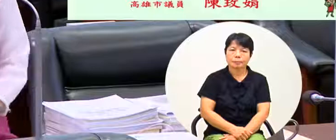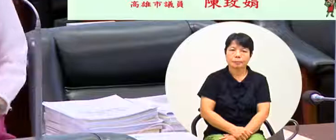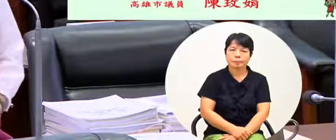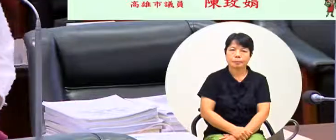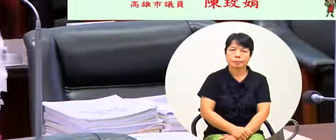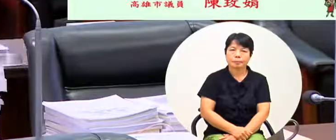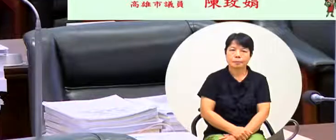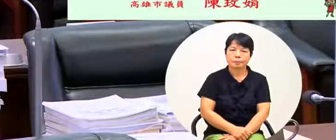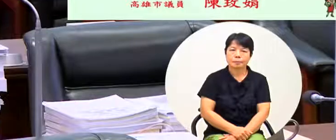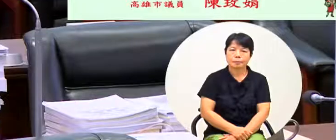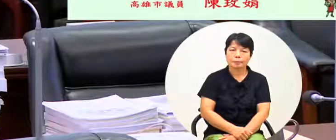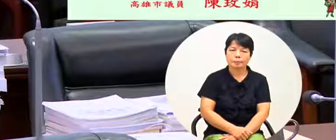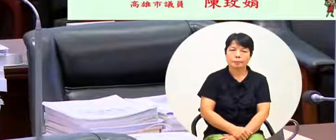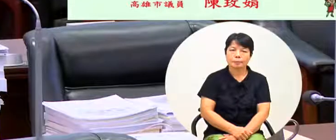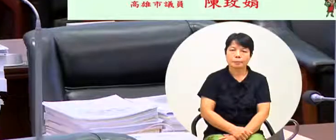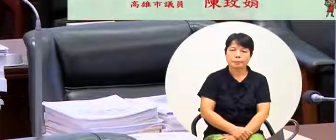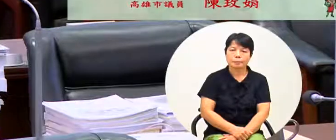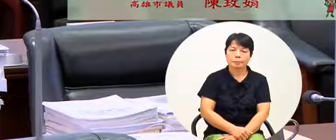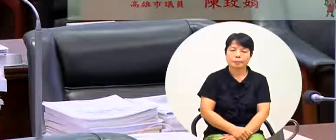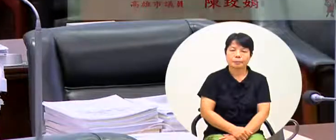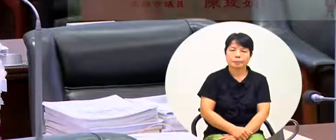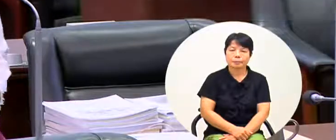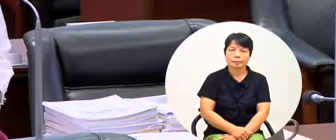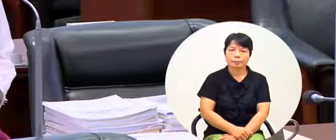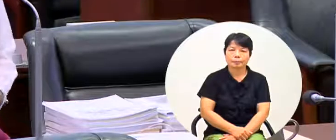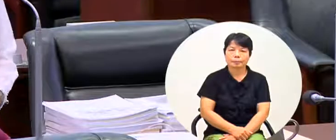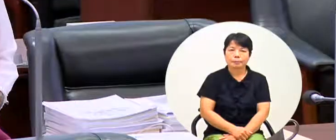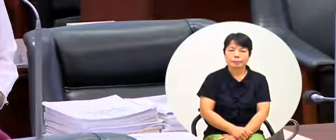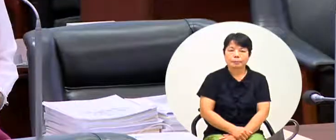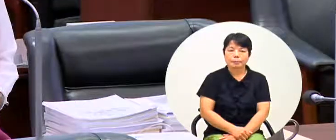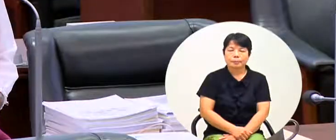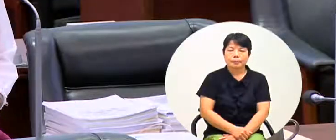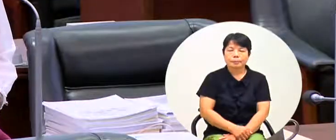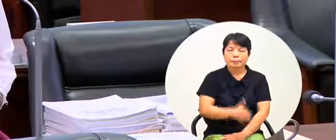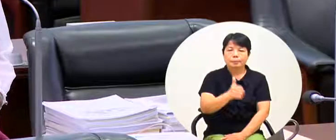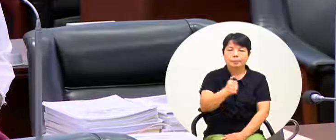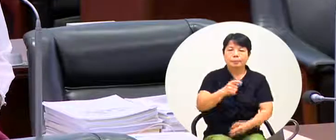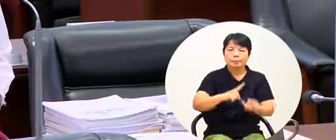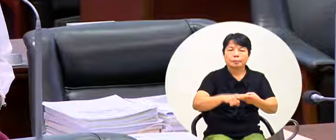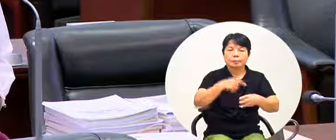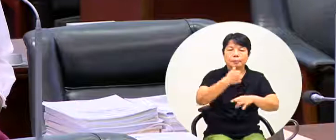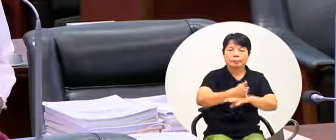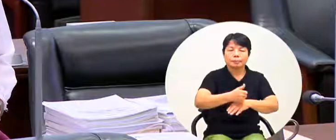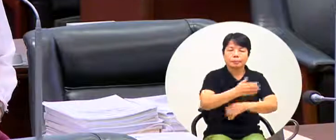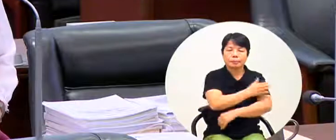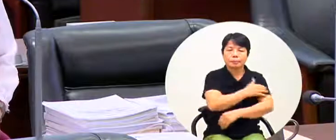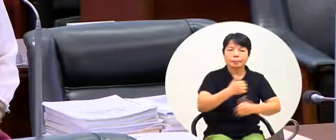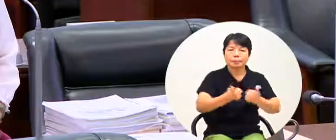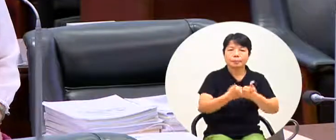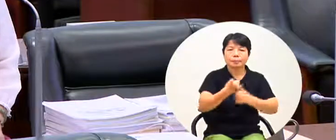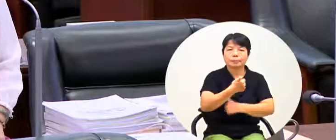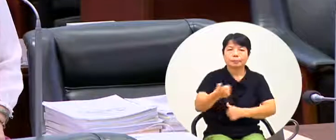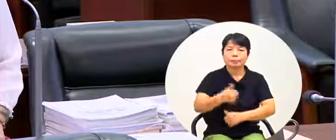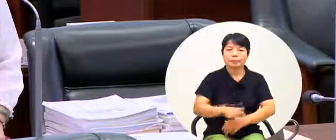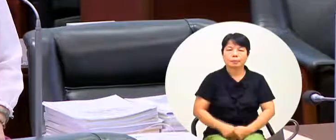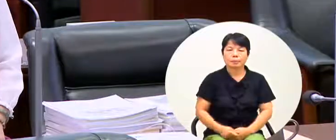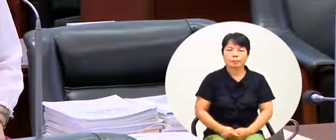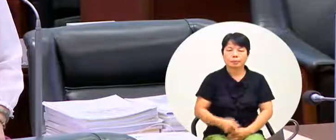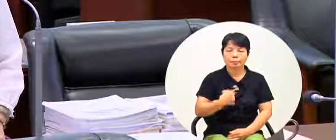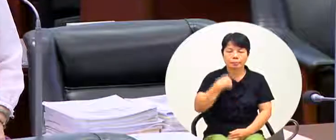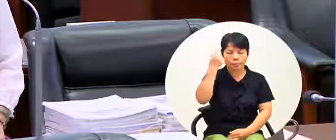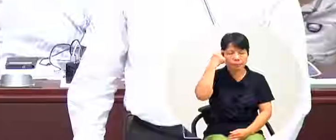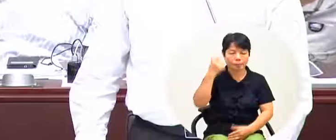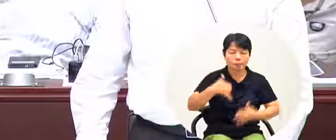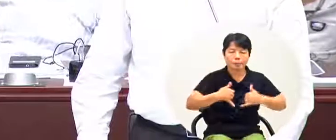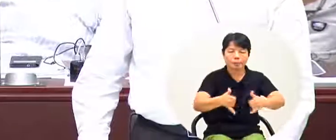赵局长，请答复。 哎，谢谢主席，谢谢陈议员哦。我想道路的形态的布